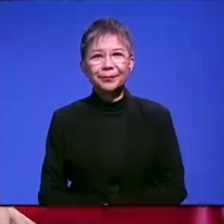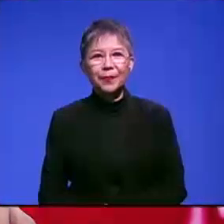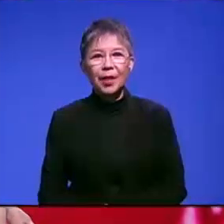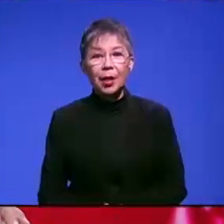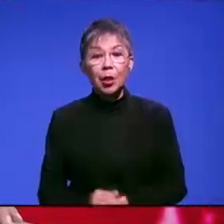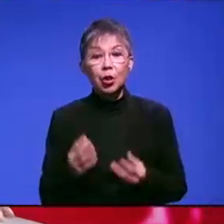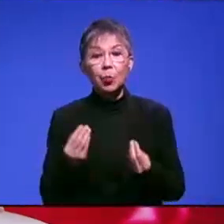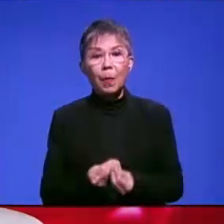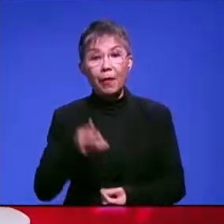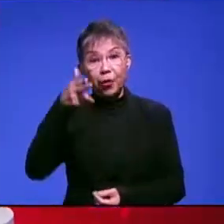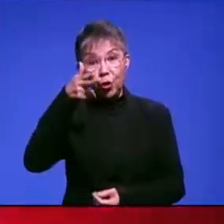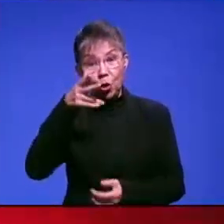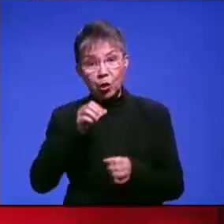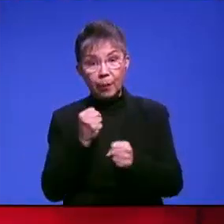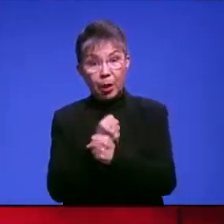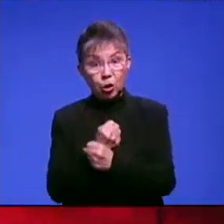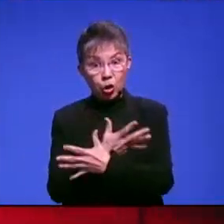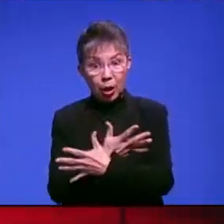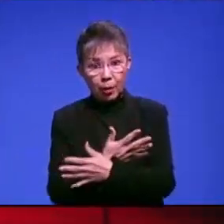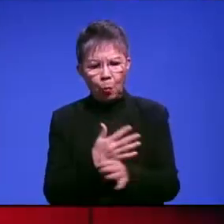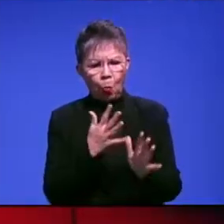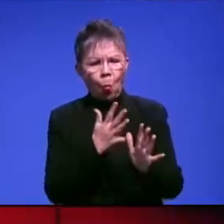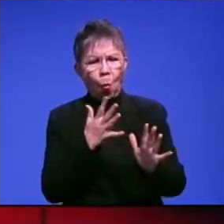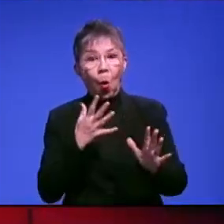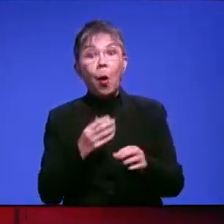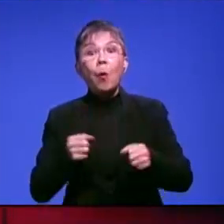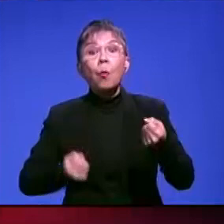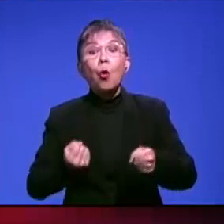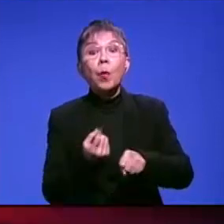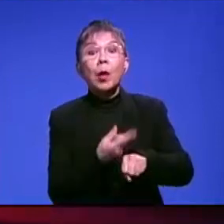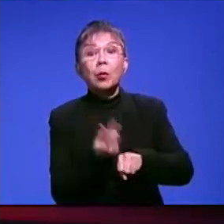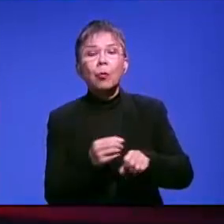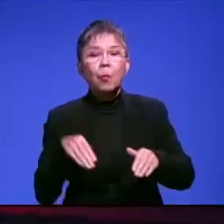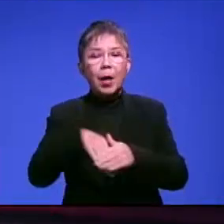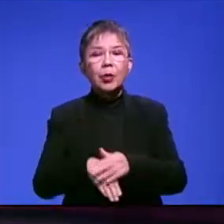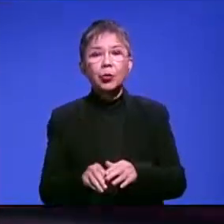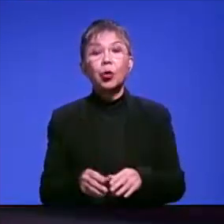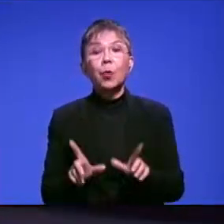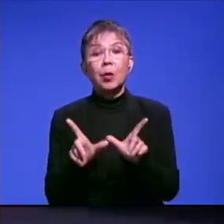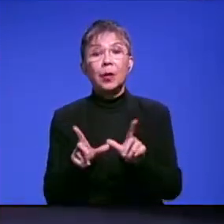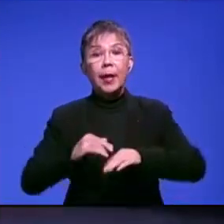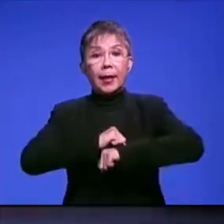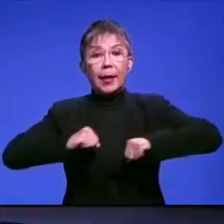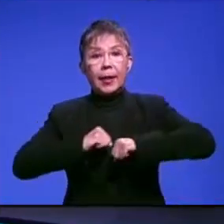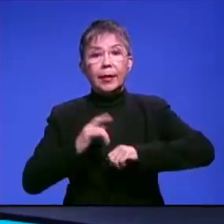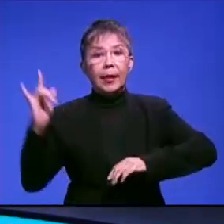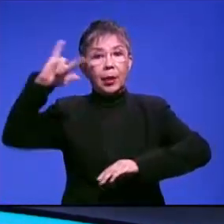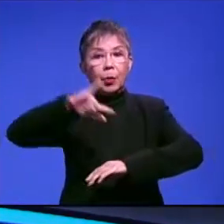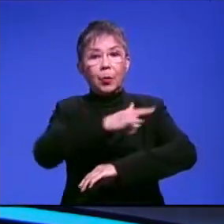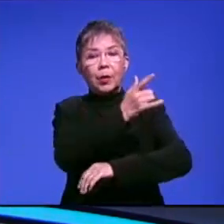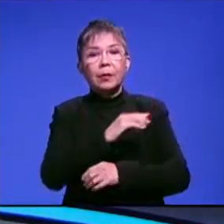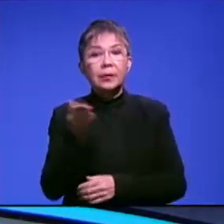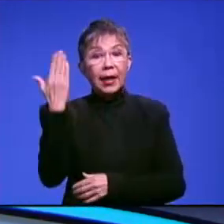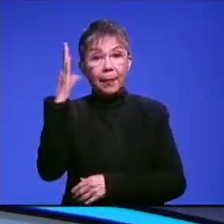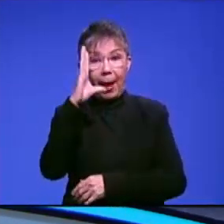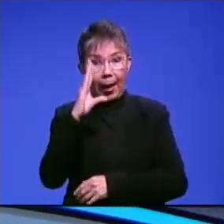Pemirsa, sejumlah video di media sosial memperlihatkan antrian ambulans saat akan masuk ke rumah sakit darurat Wisma Atlet di Kemayoran, Jakarta Pusat